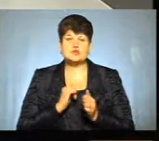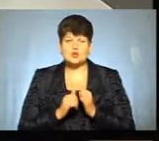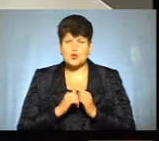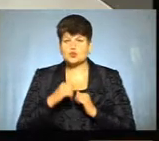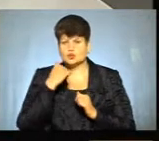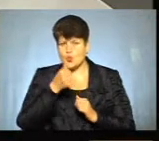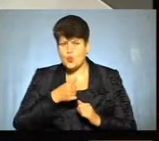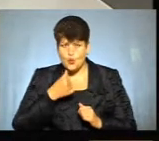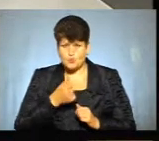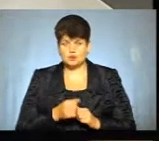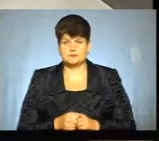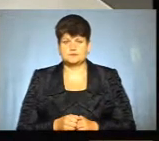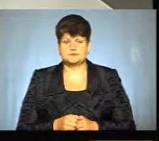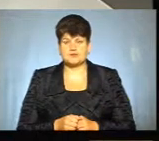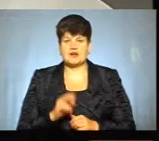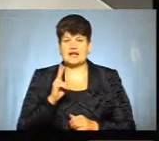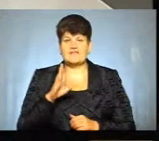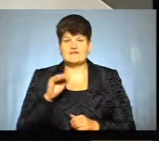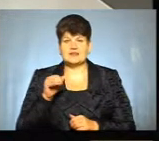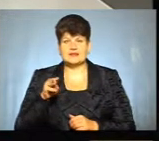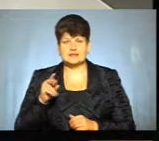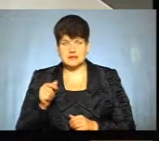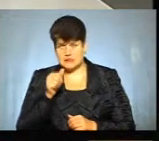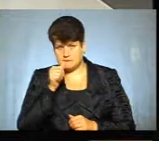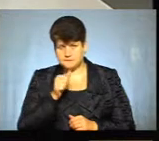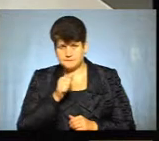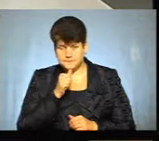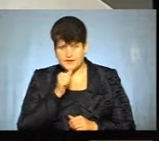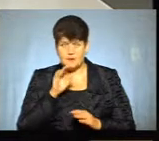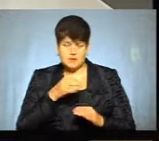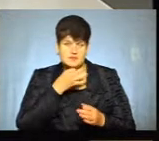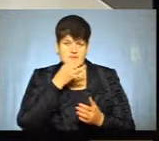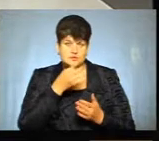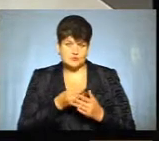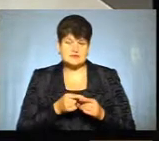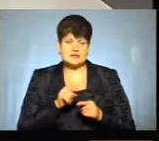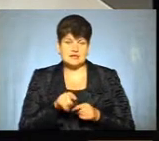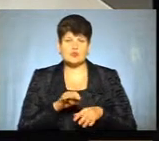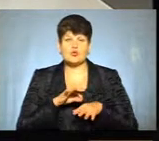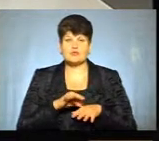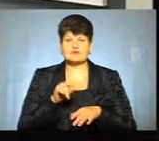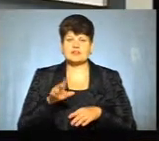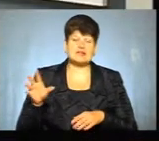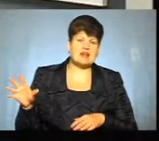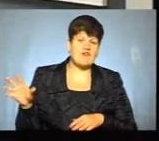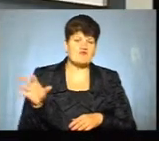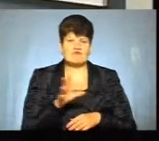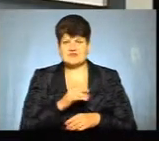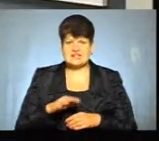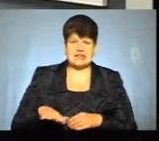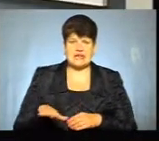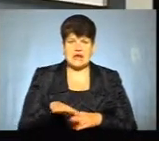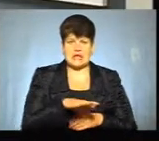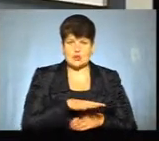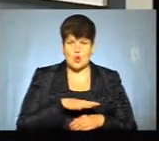щороку. В квітні місяці такі тижні, ми потім звітуємося за них, проводяться вони на всіх територіях